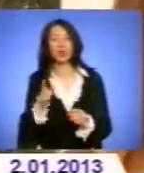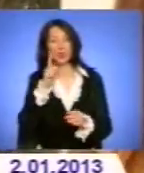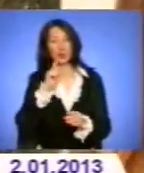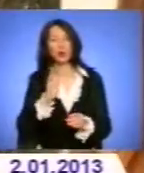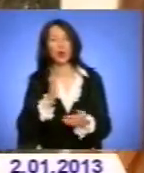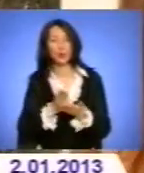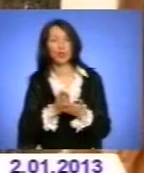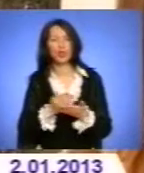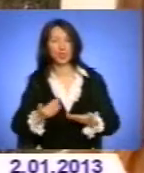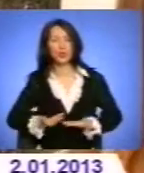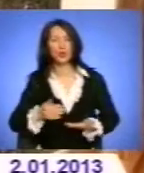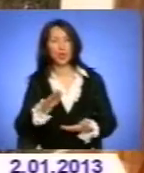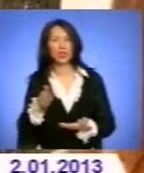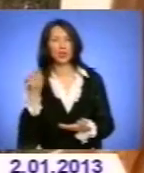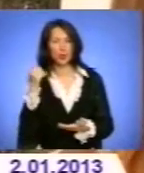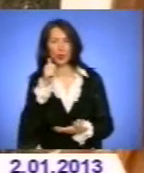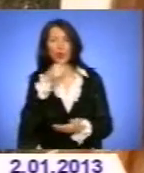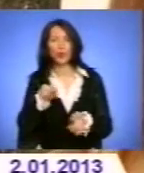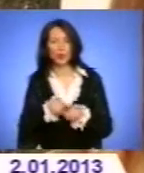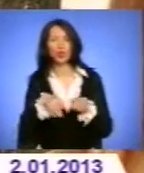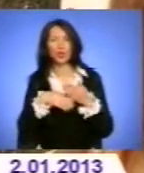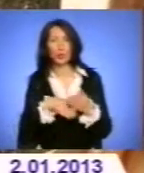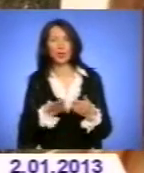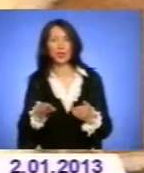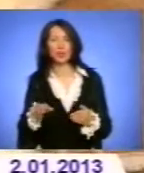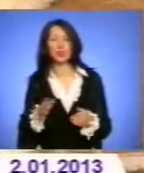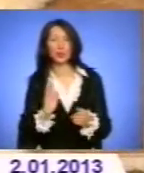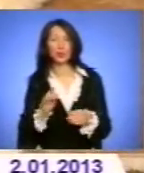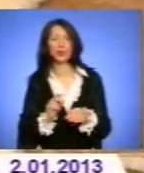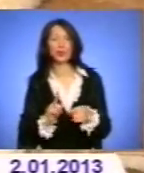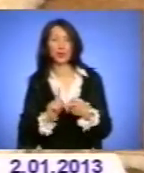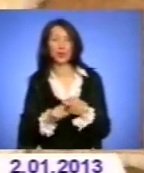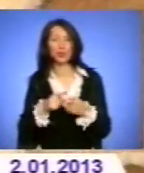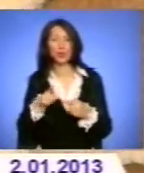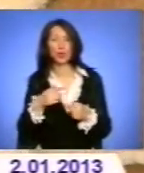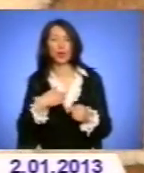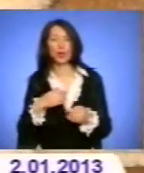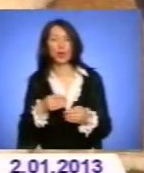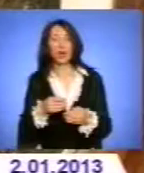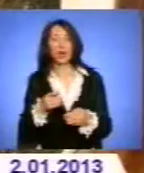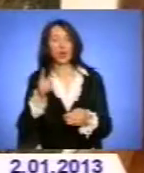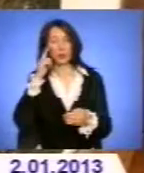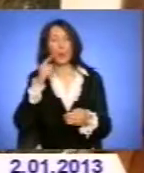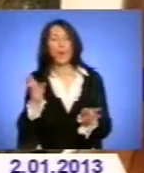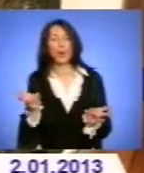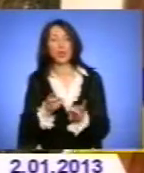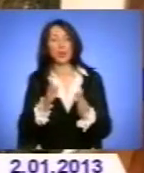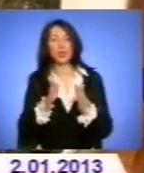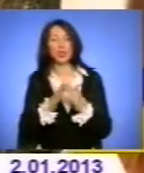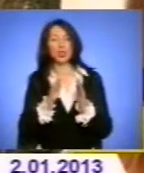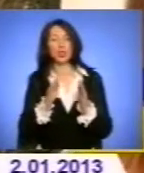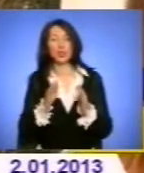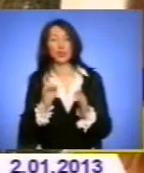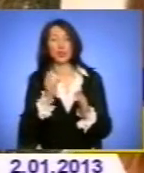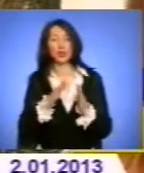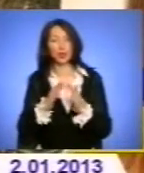року також їм допомагали. Ось, по можливості будемо долучатись і до інших. Бо ми відштовхуємося від потреб дитячих будинків. А я думаю, це може